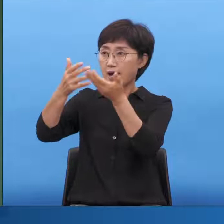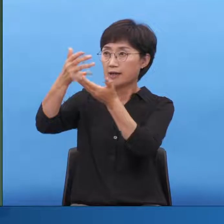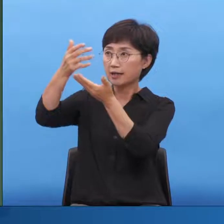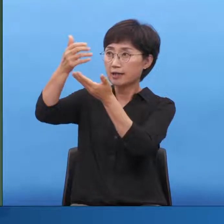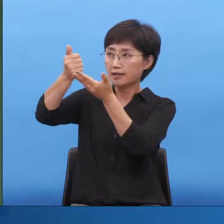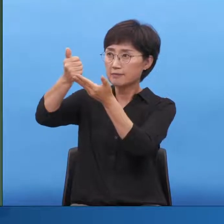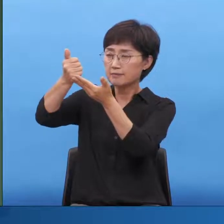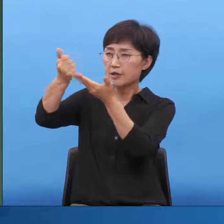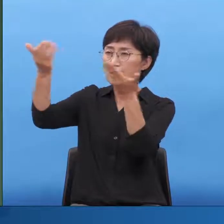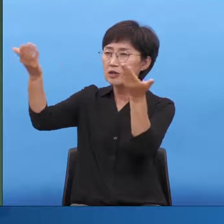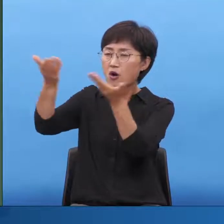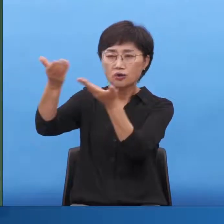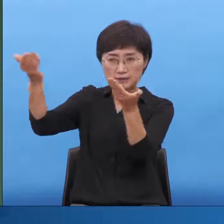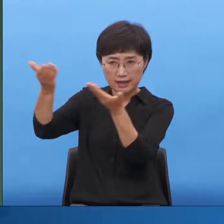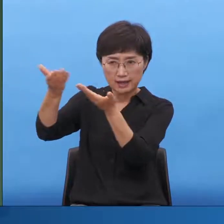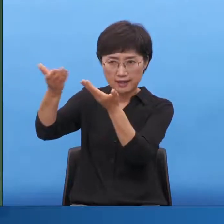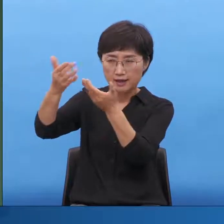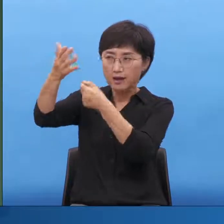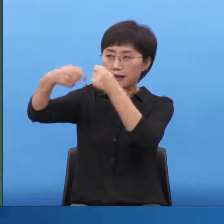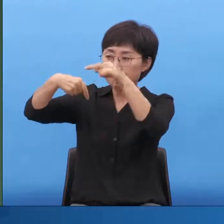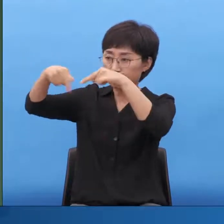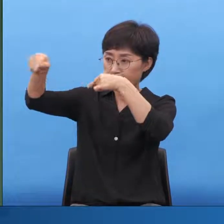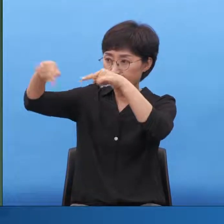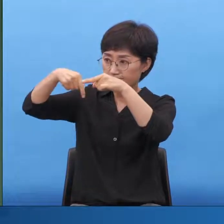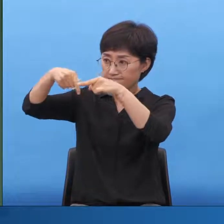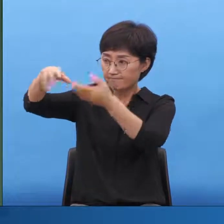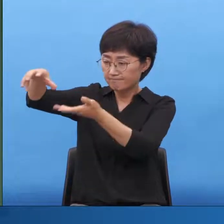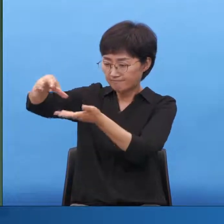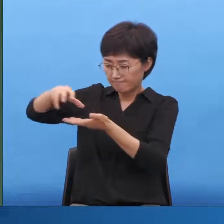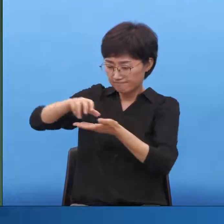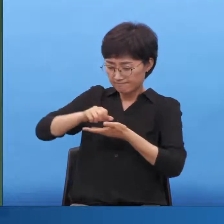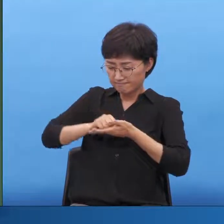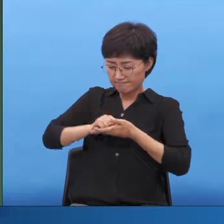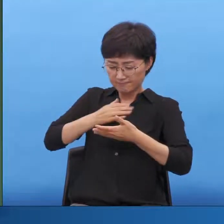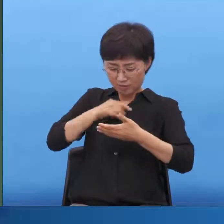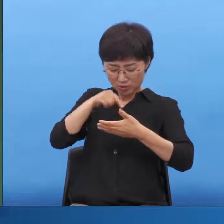내 속에 내 생명으로 역사해야 되는 거예요.